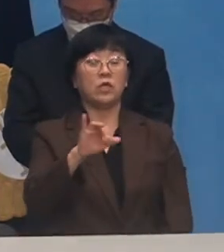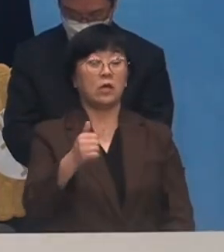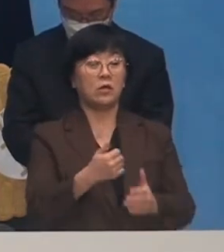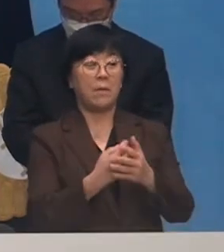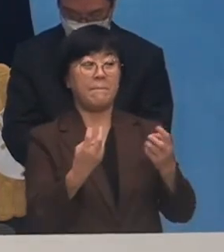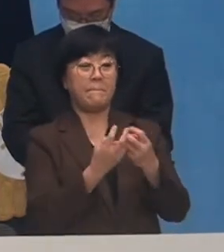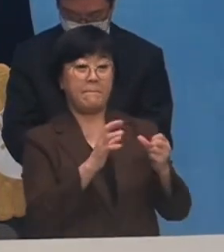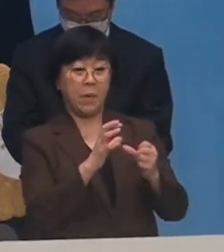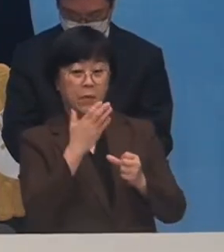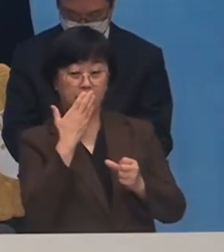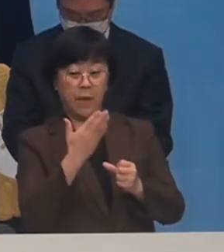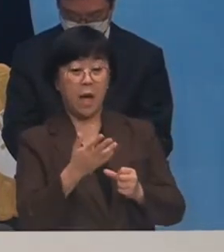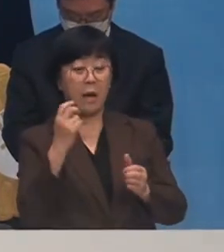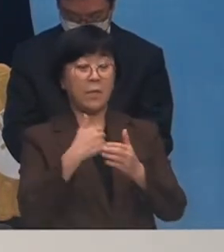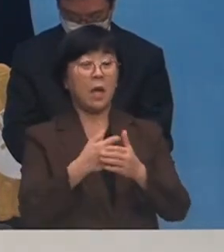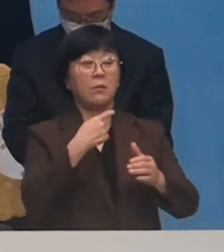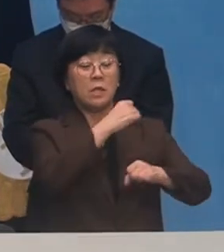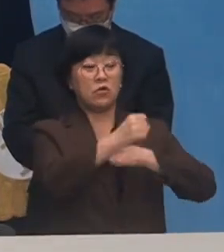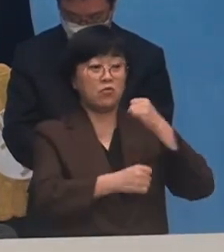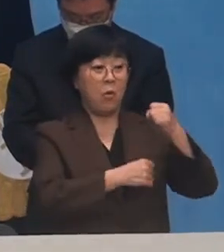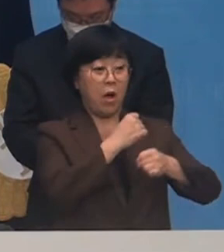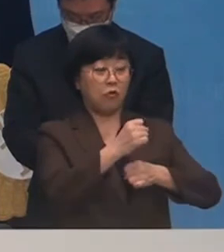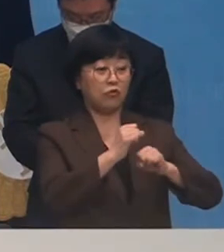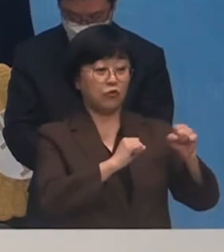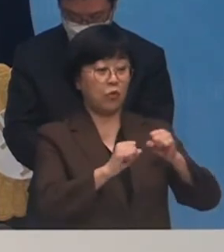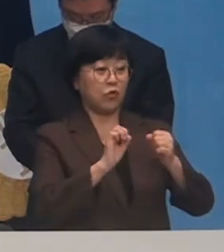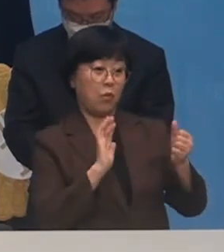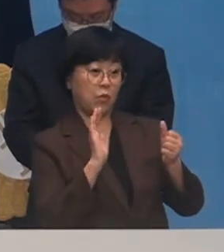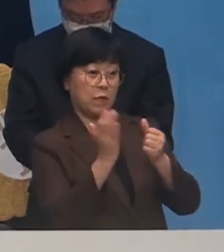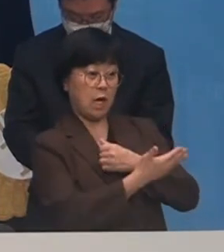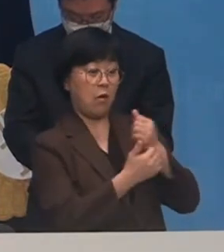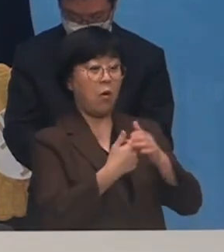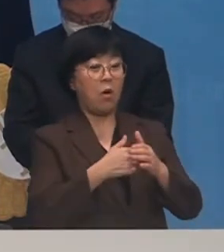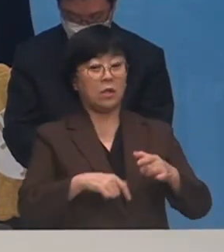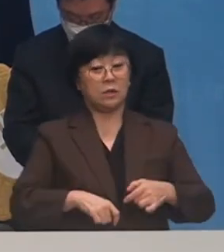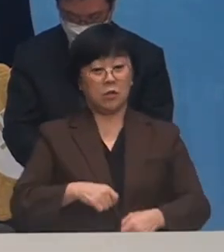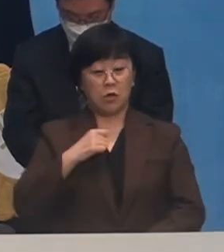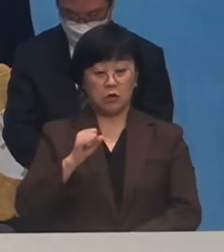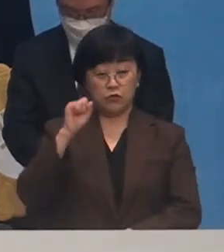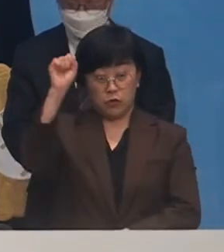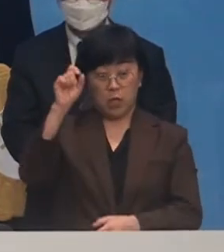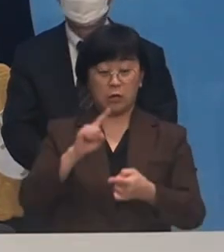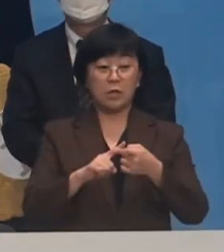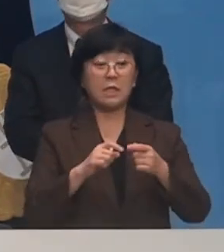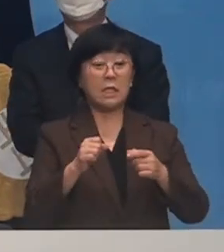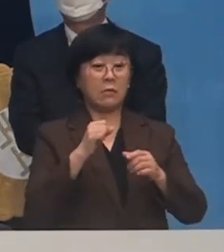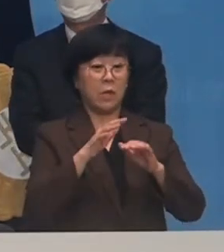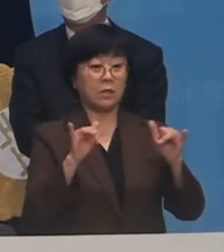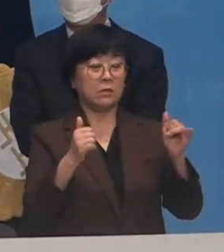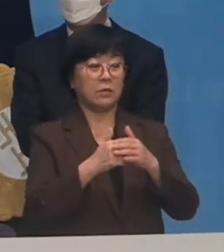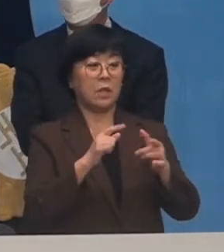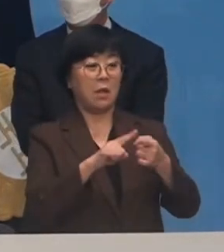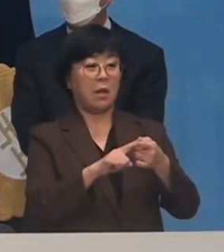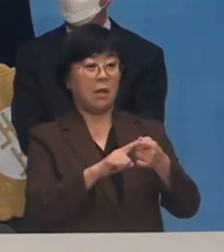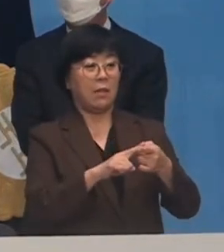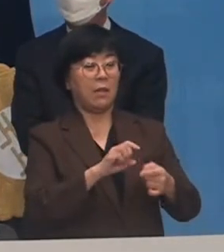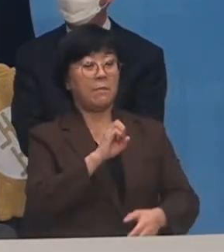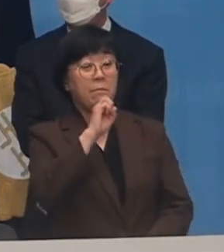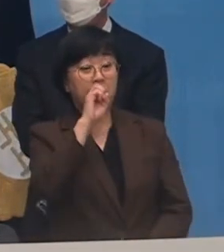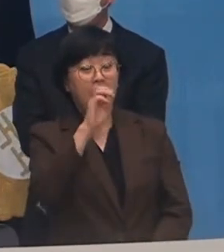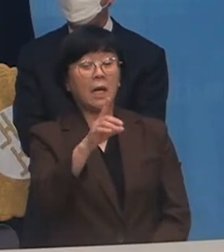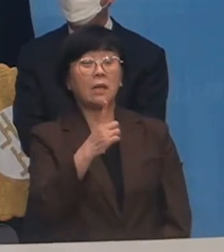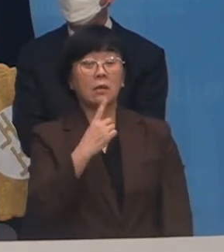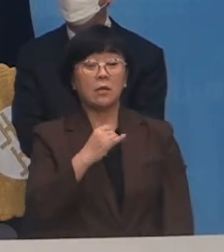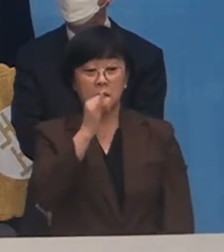수단이 아니었던가. 민주화운동으로 포장하고 정의로운 투쟁으로 포장해오던 세력들이 툭하면 내던지던 소린